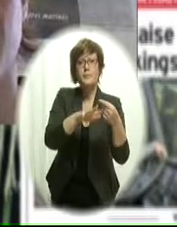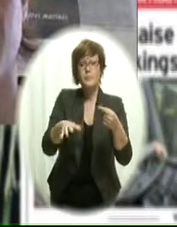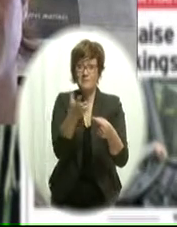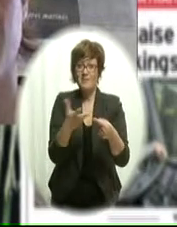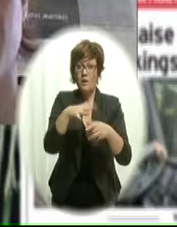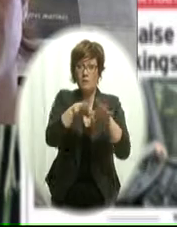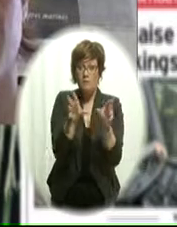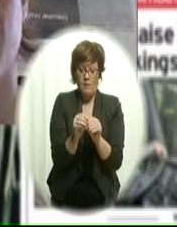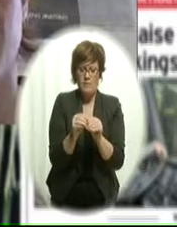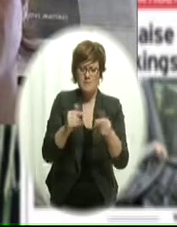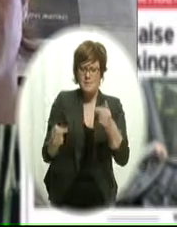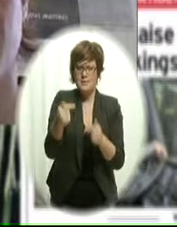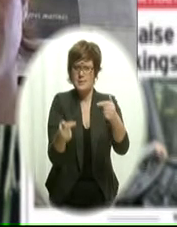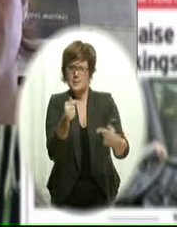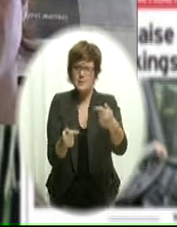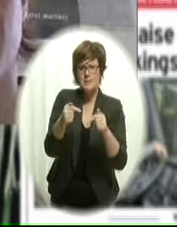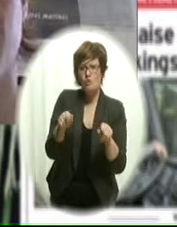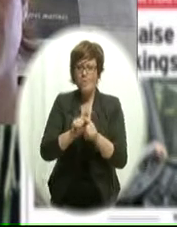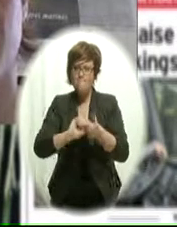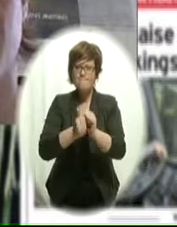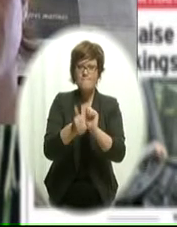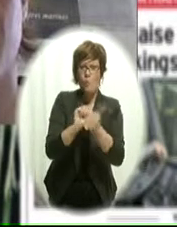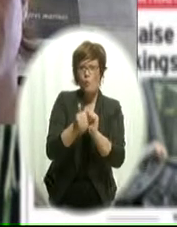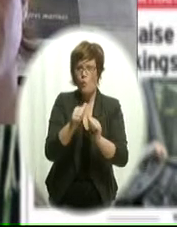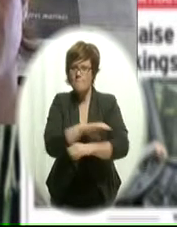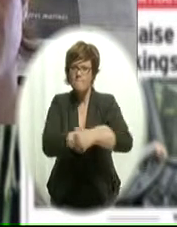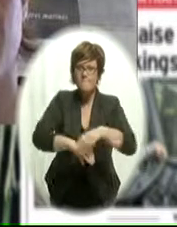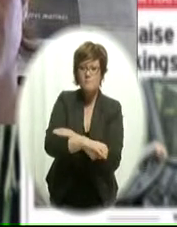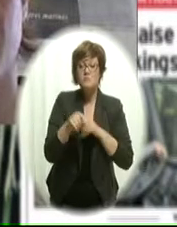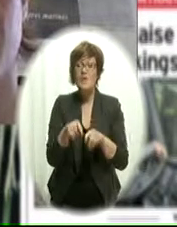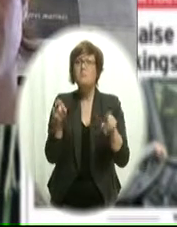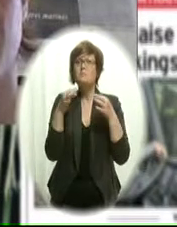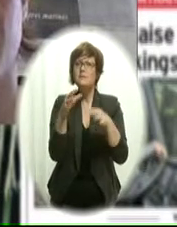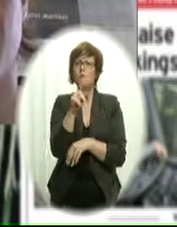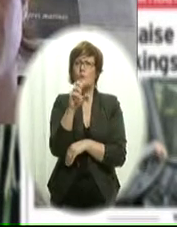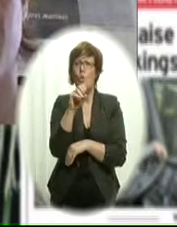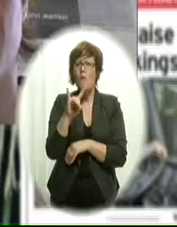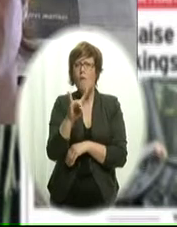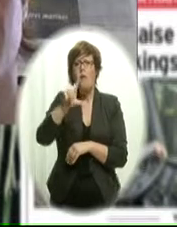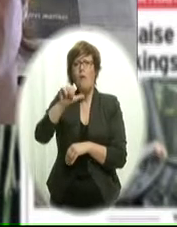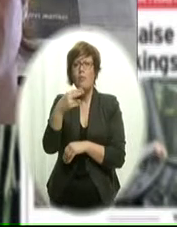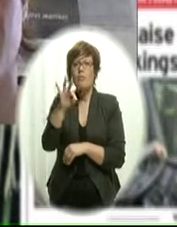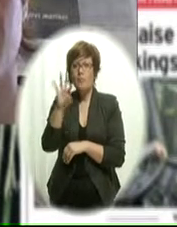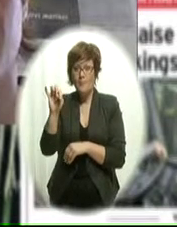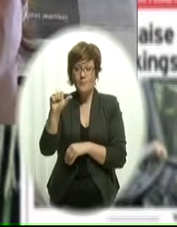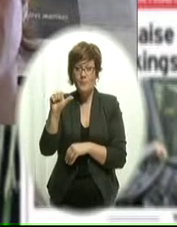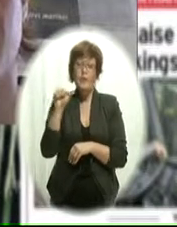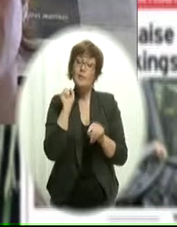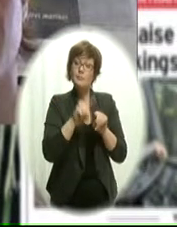des familles, on peut le dire comme ça. Donc eux, ils auront le maillot vert, comme les Stéphanois de la grande époque, et ils ont des épreuves à la